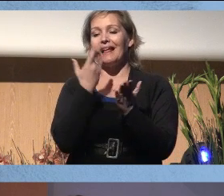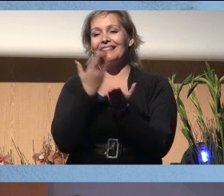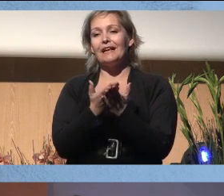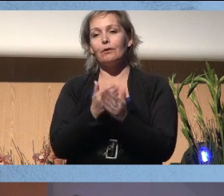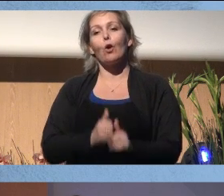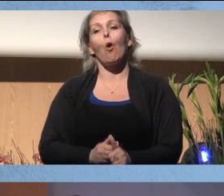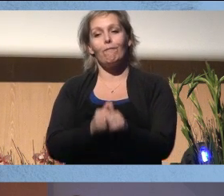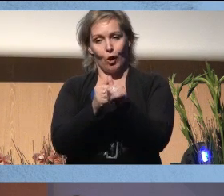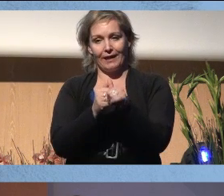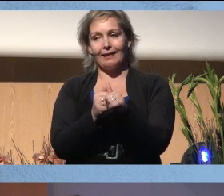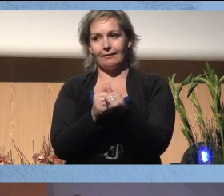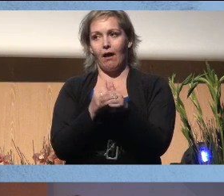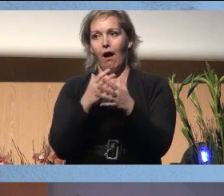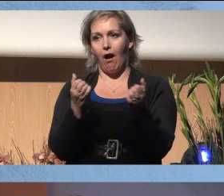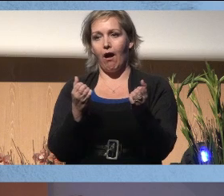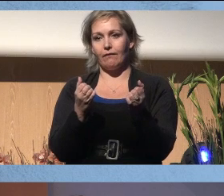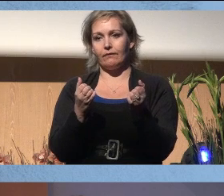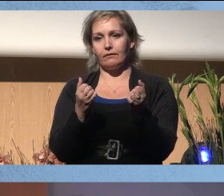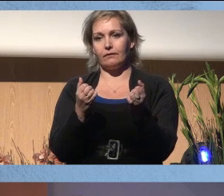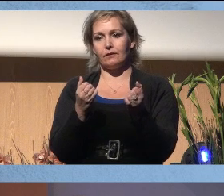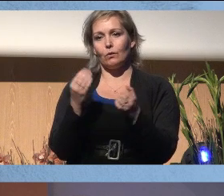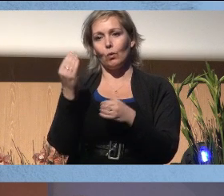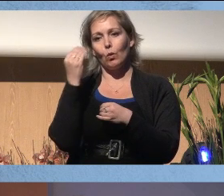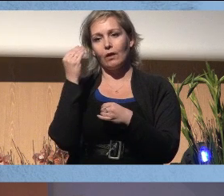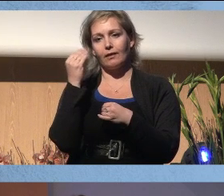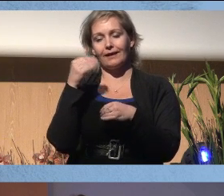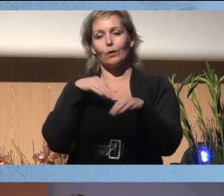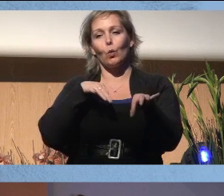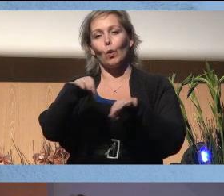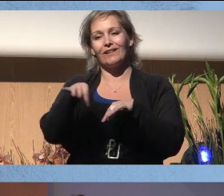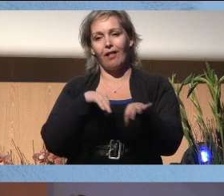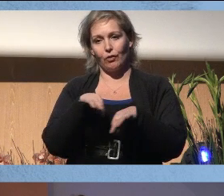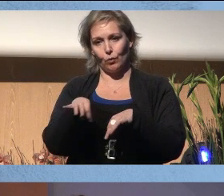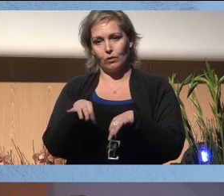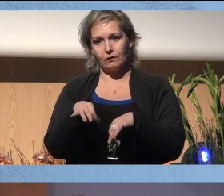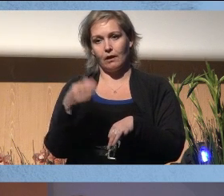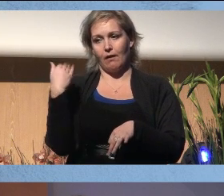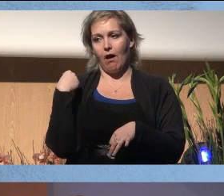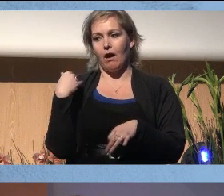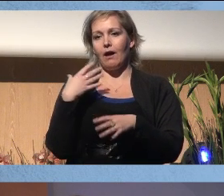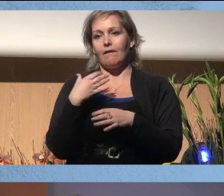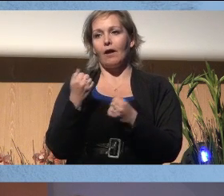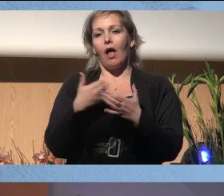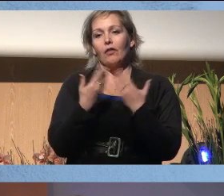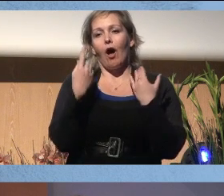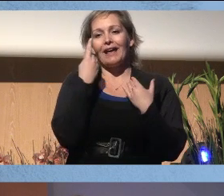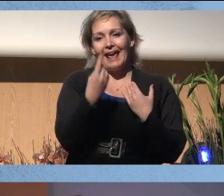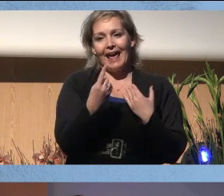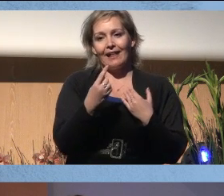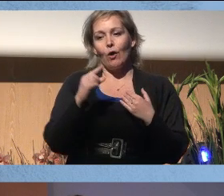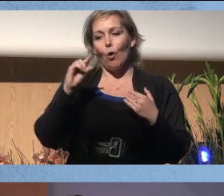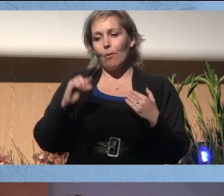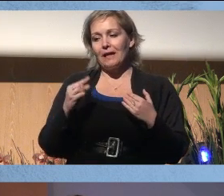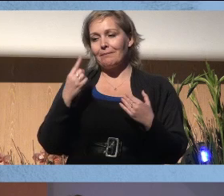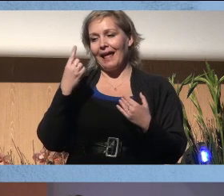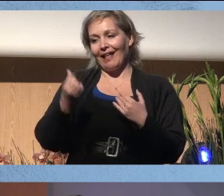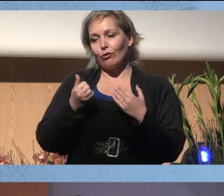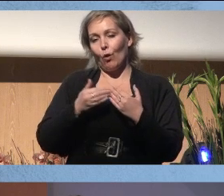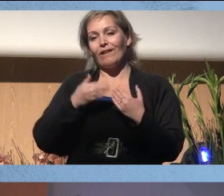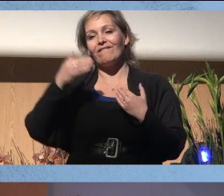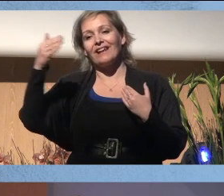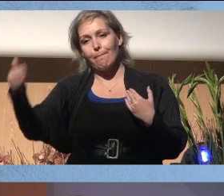en oppfølging av en dertil utdannet koordinator fra dag 1 og minimum ett år